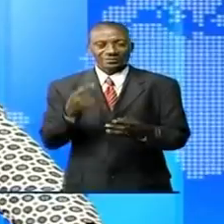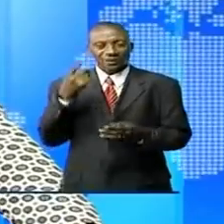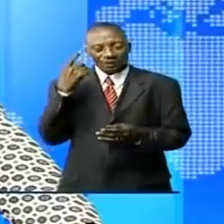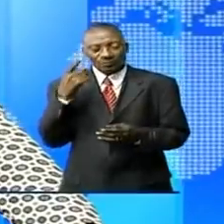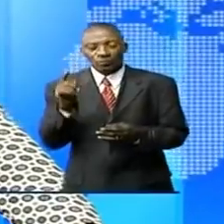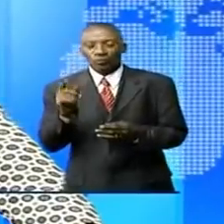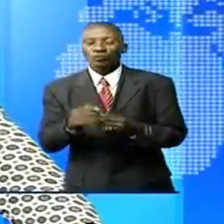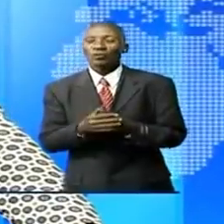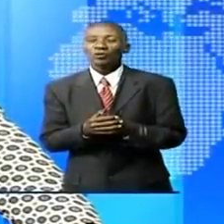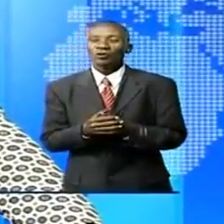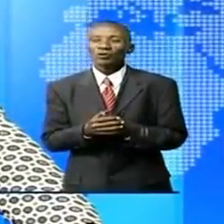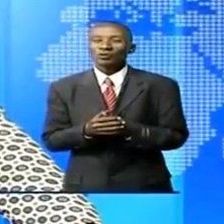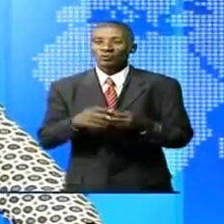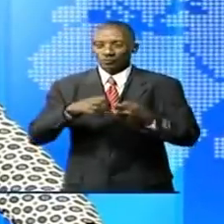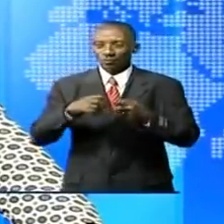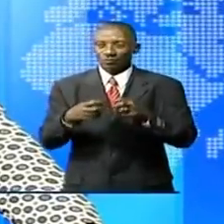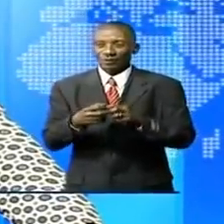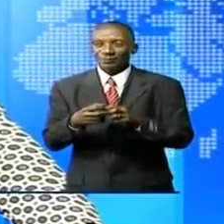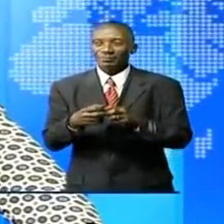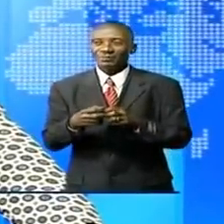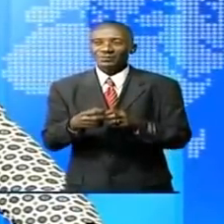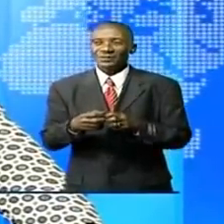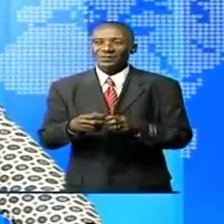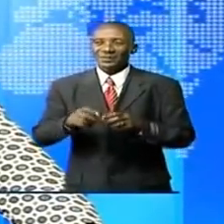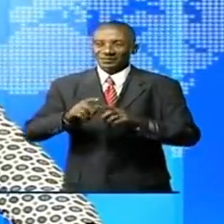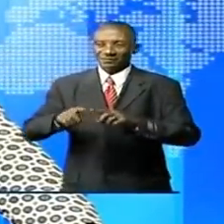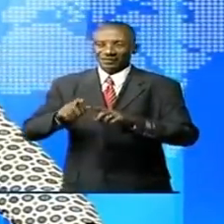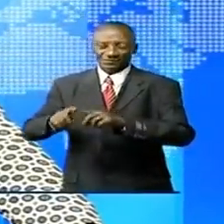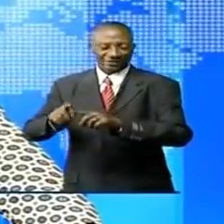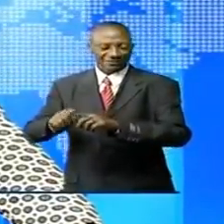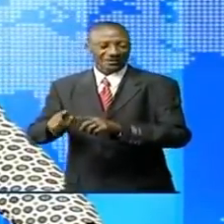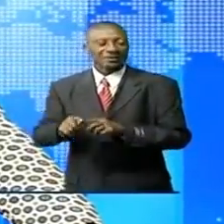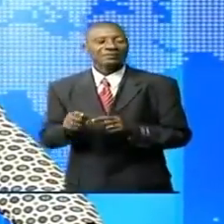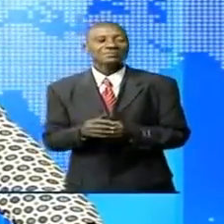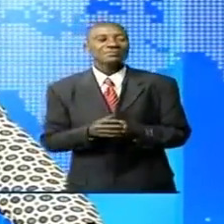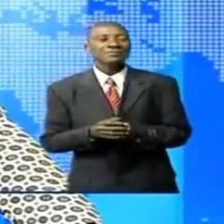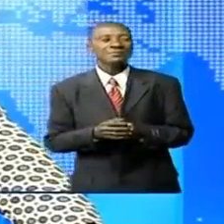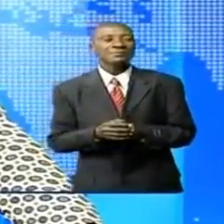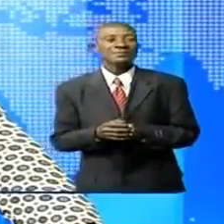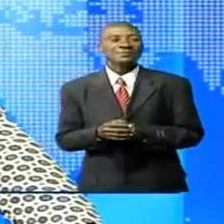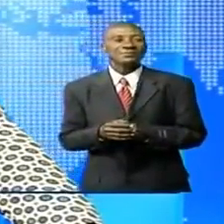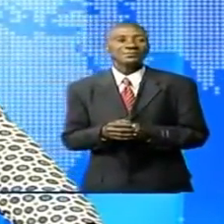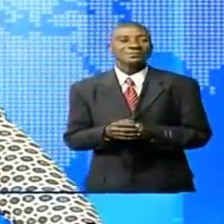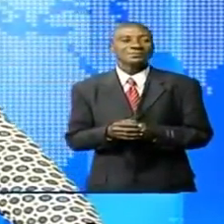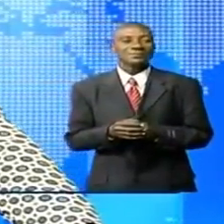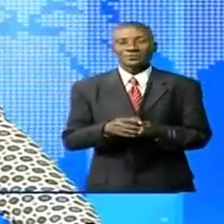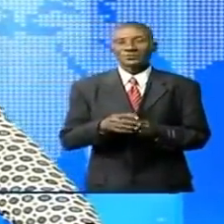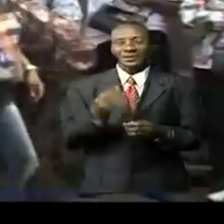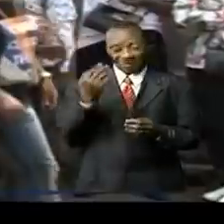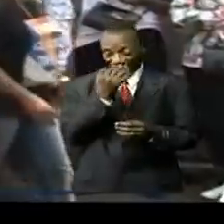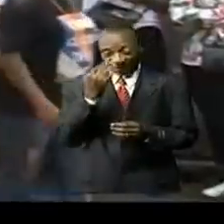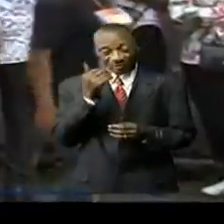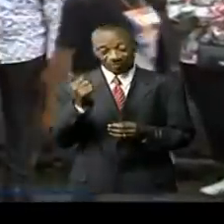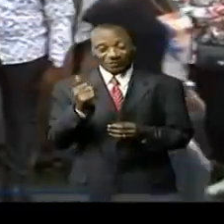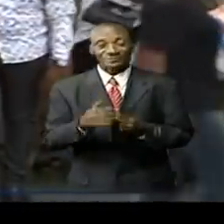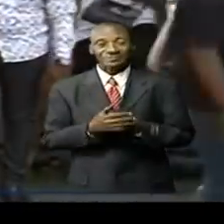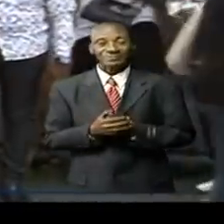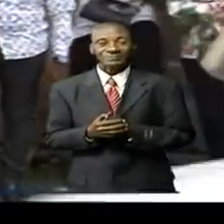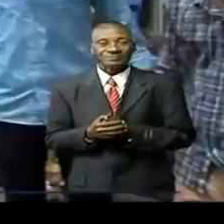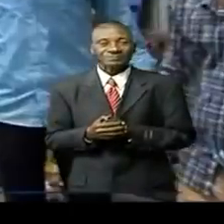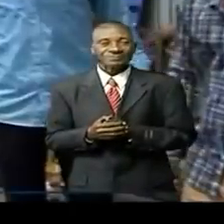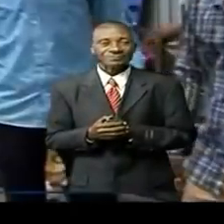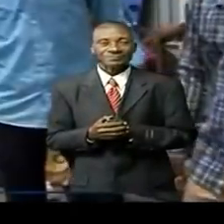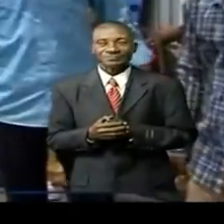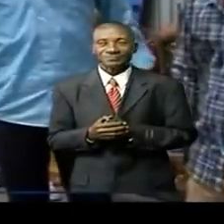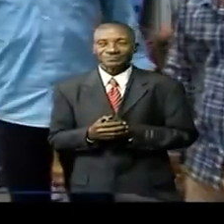qui obligent à ces derniers de passer un test pour confirmer leur expertise. Chimène Dondo. Ces femmes